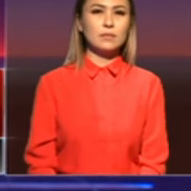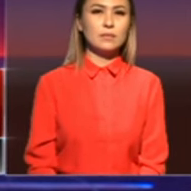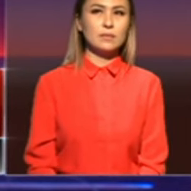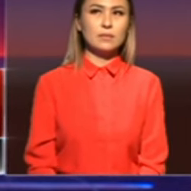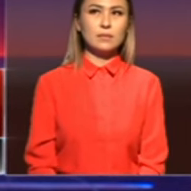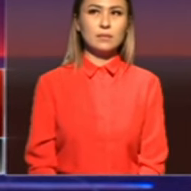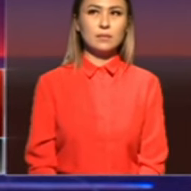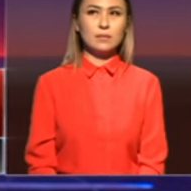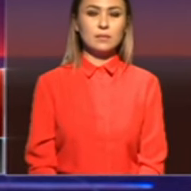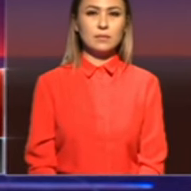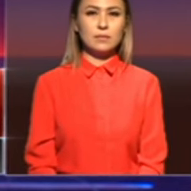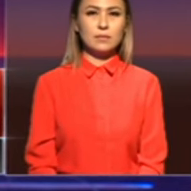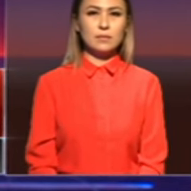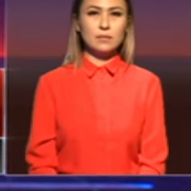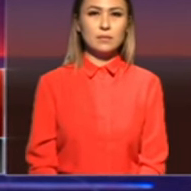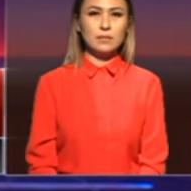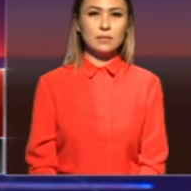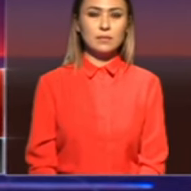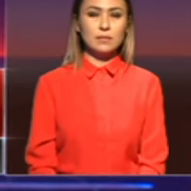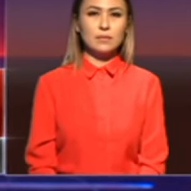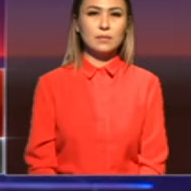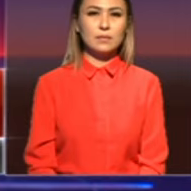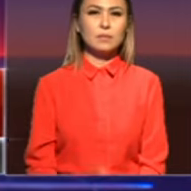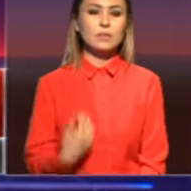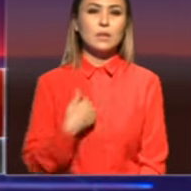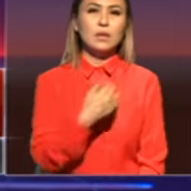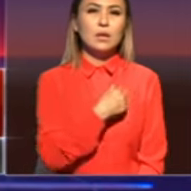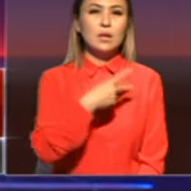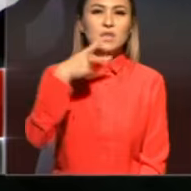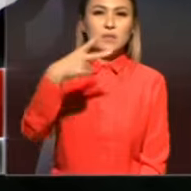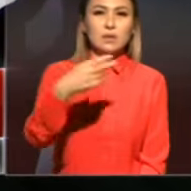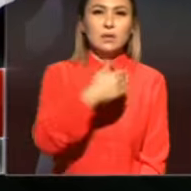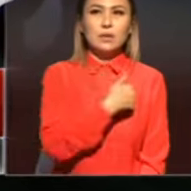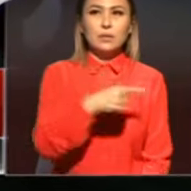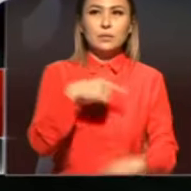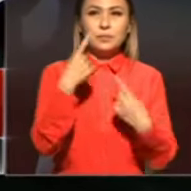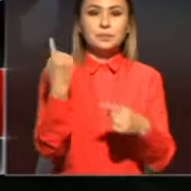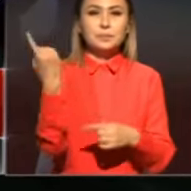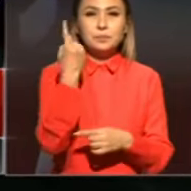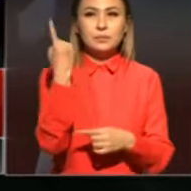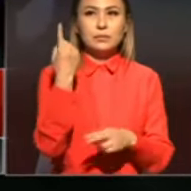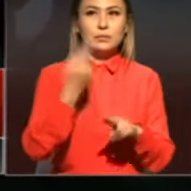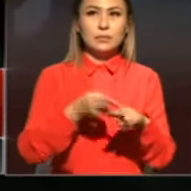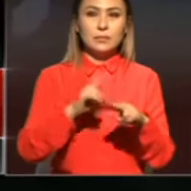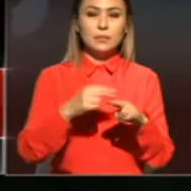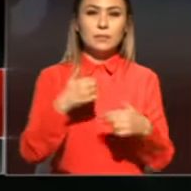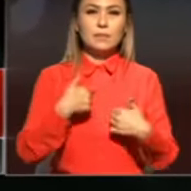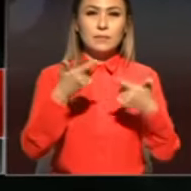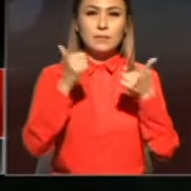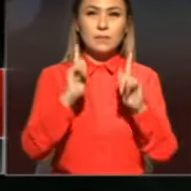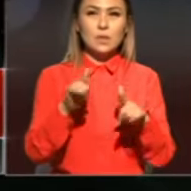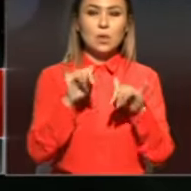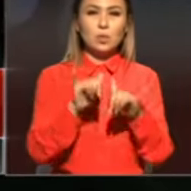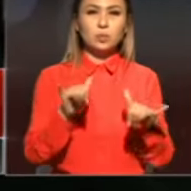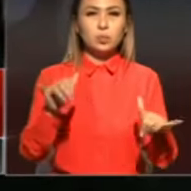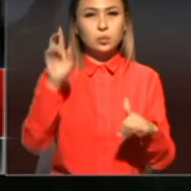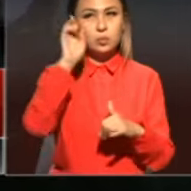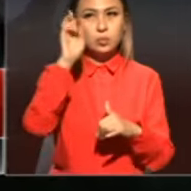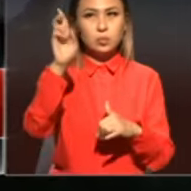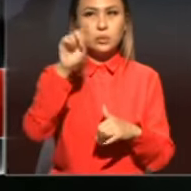Мен бір екі нәрсе айтып кететін бар бұл жерде. Ең біріншіден, жаңа мен келісемін, бұл дамыған